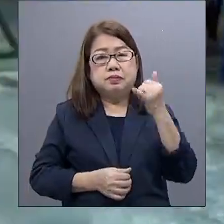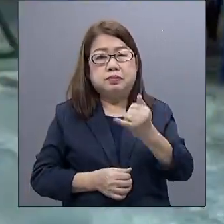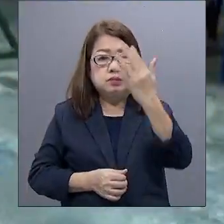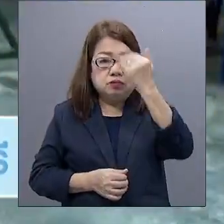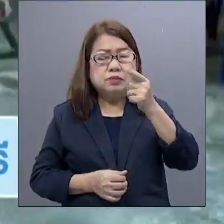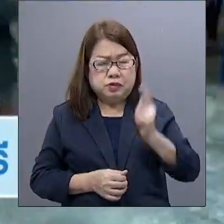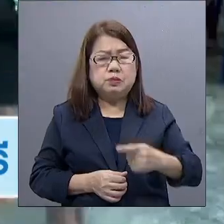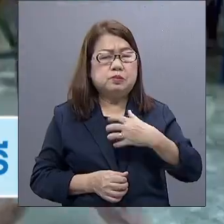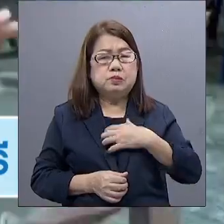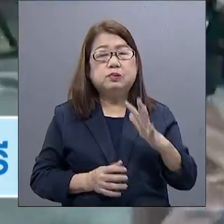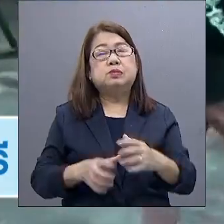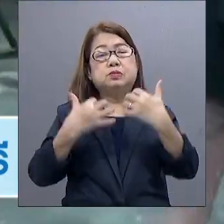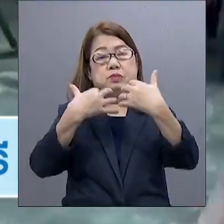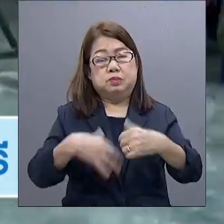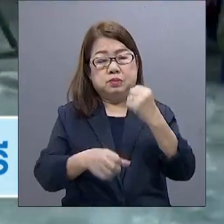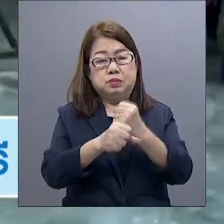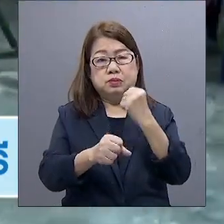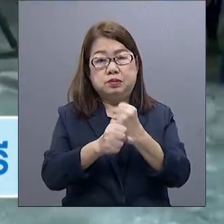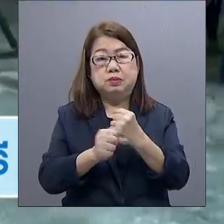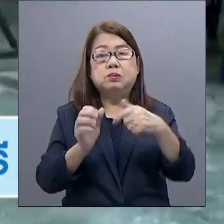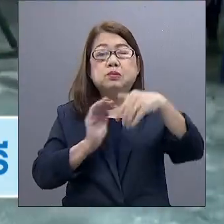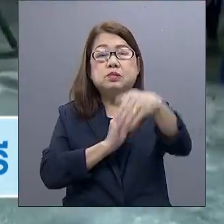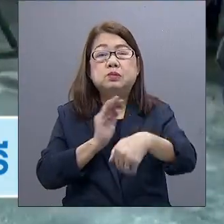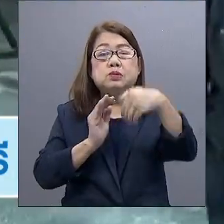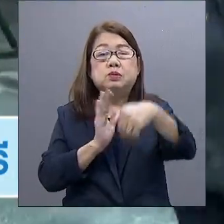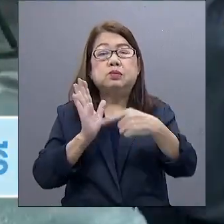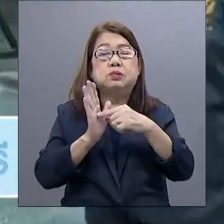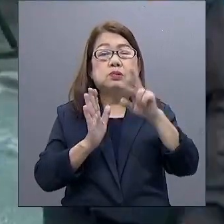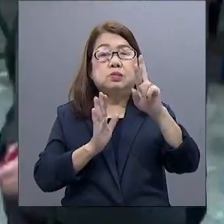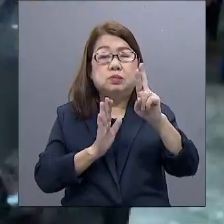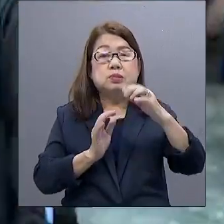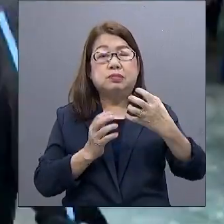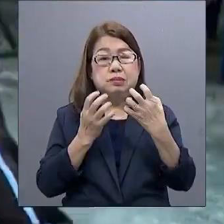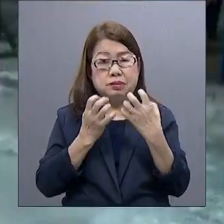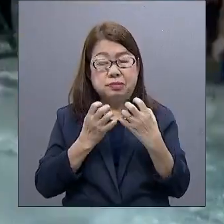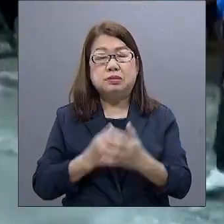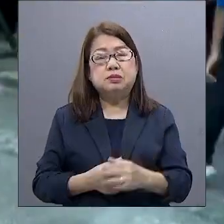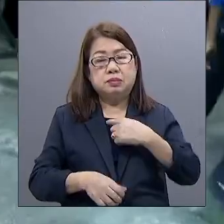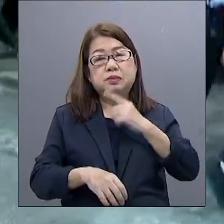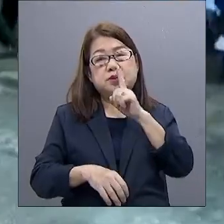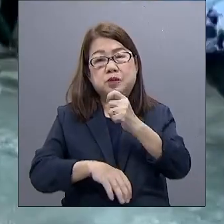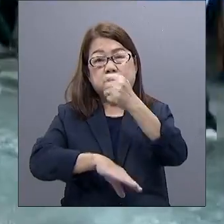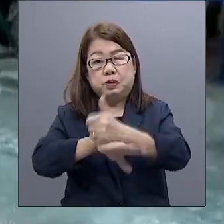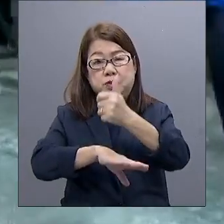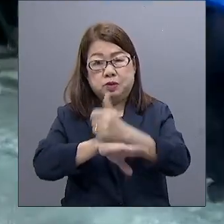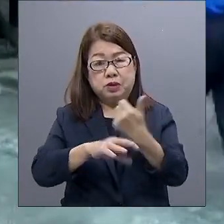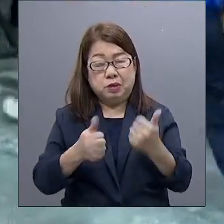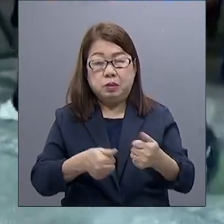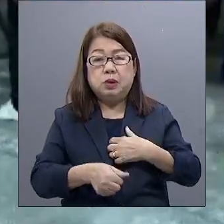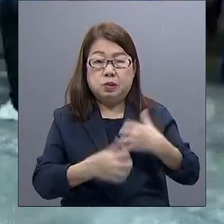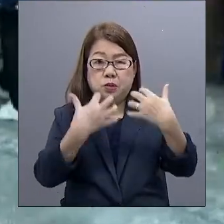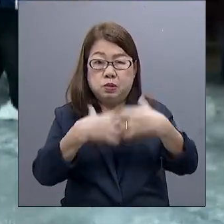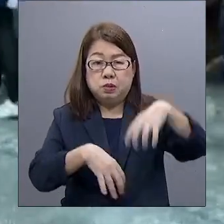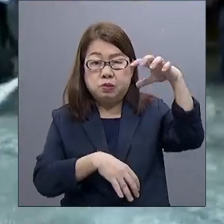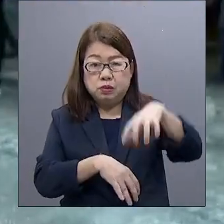หม Florแล้เราสอบถามทางทางผู้นัมว่า การตั้งหงหมcesมัมค่อดีอย่างไรต่อ